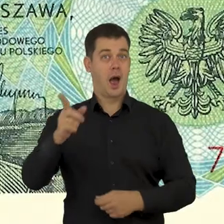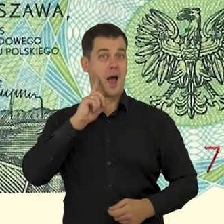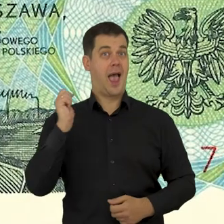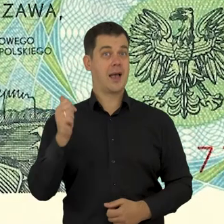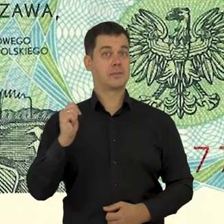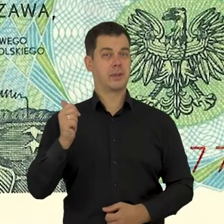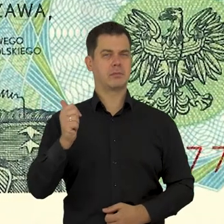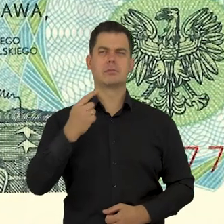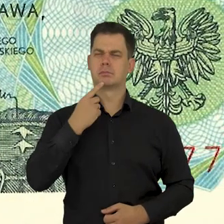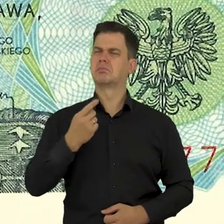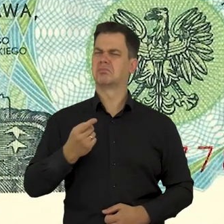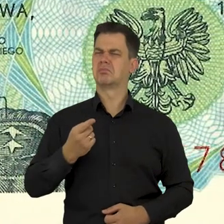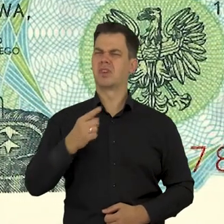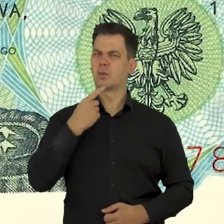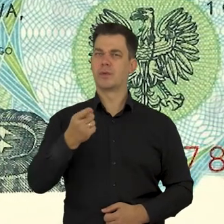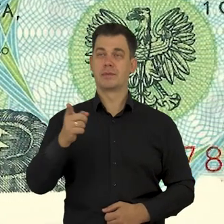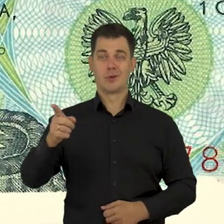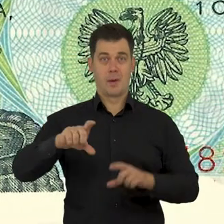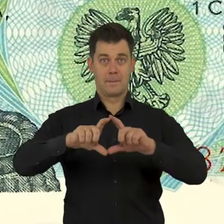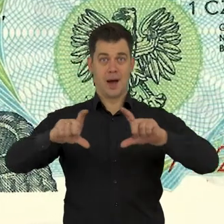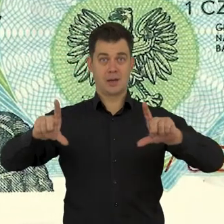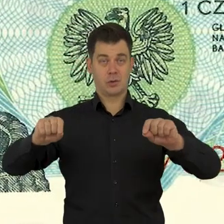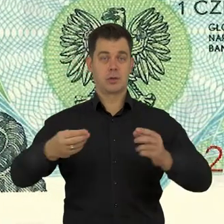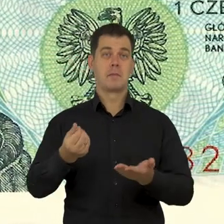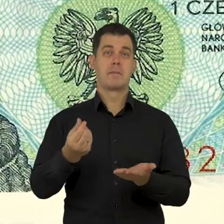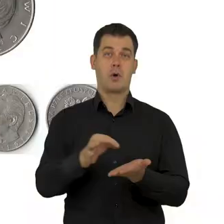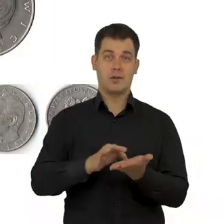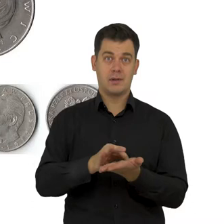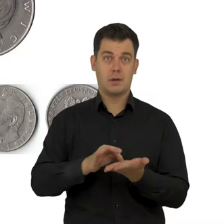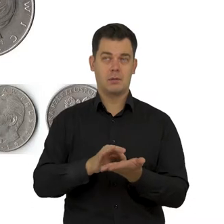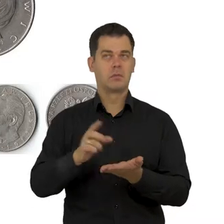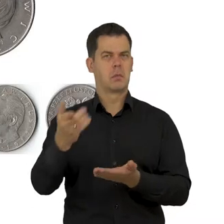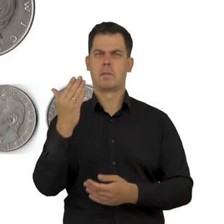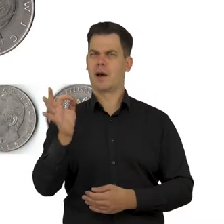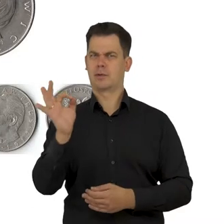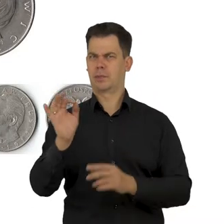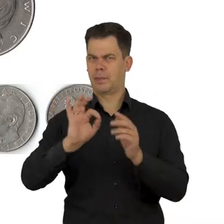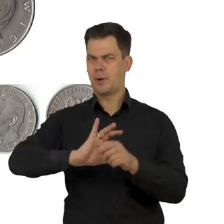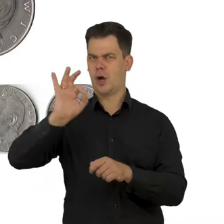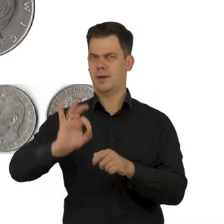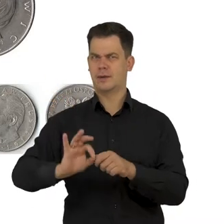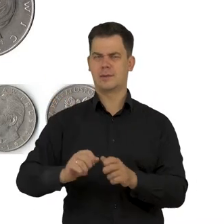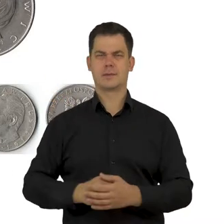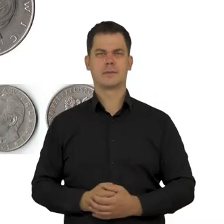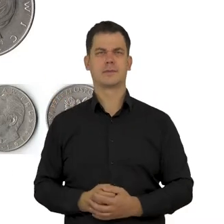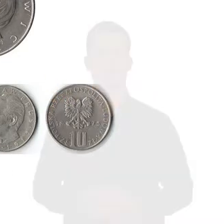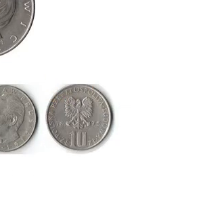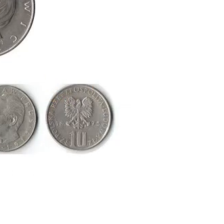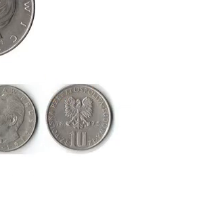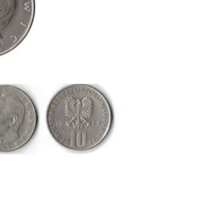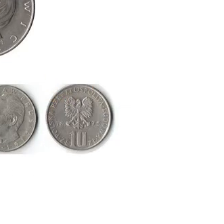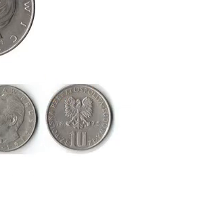50. Natomiast eksperci od tego tematu zgodnie twierdzą, że banknoty, jak i monety z tamtych czasów były bardzo dobrze zaprojektowane.